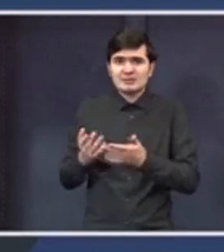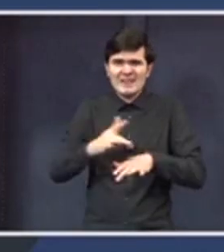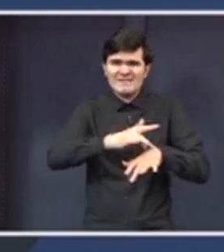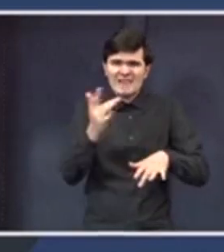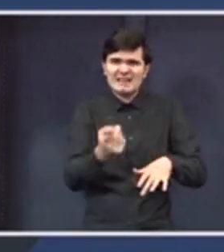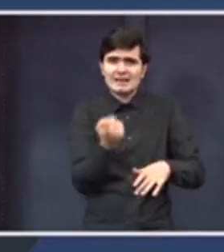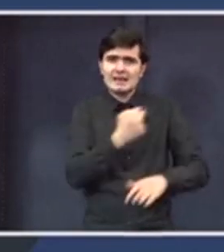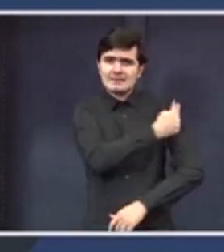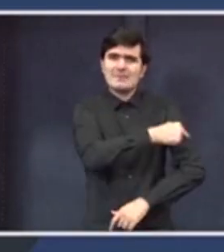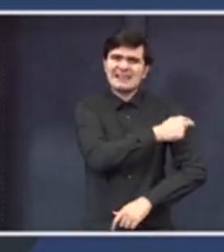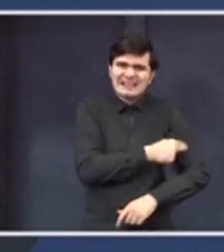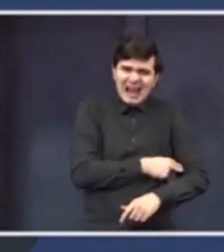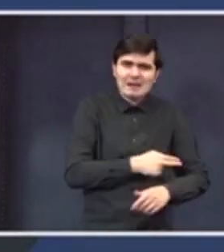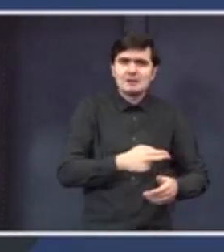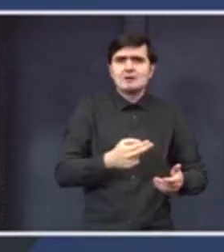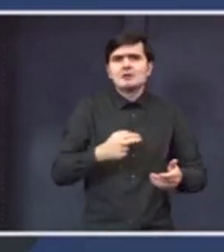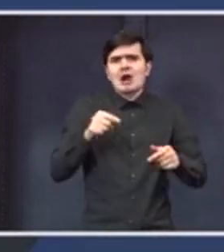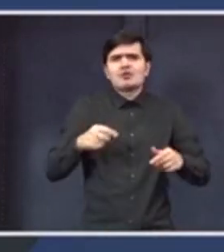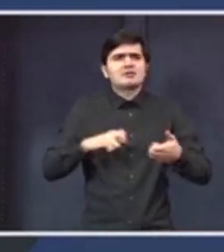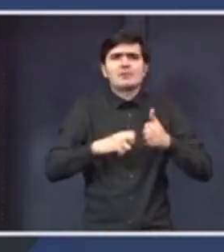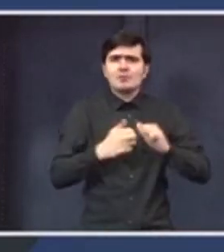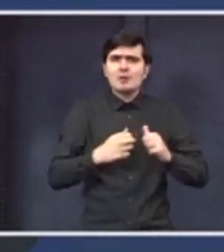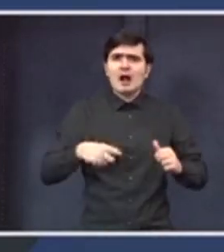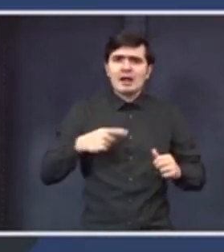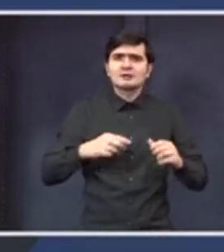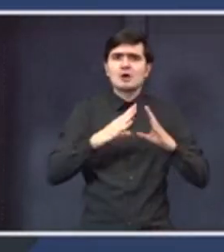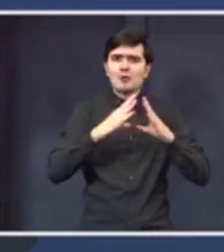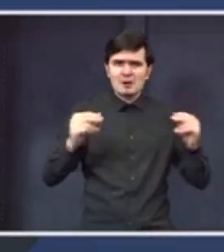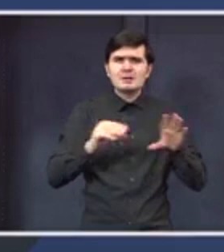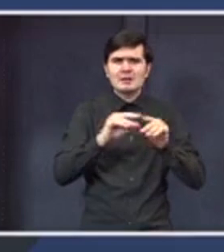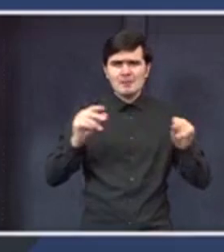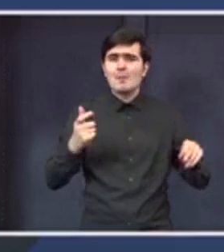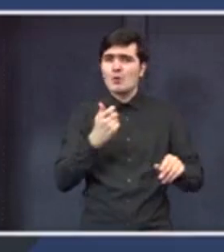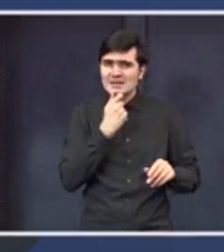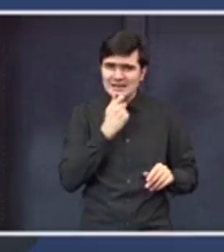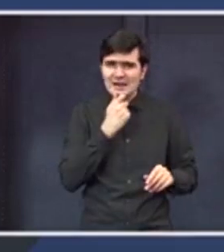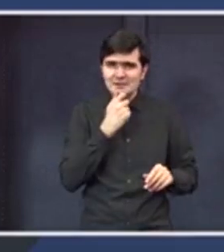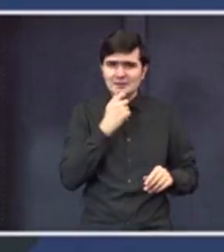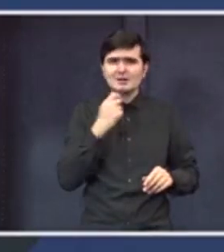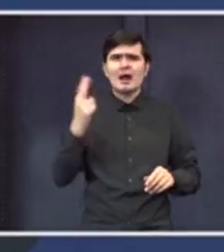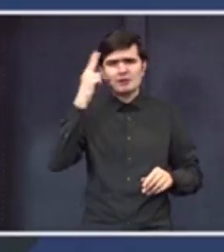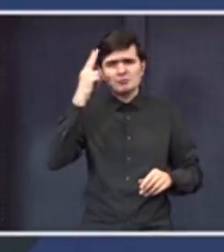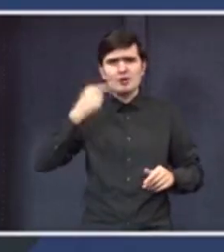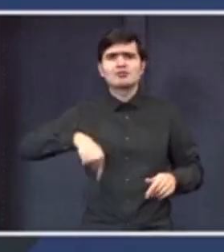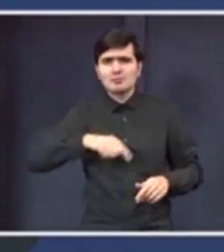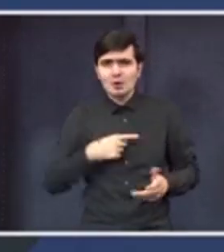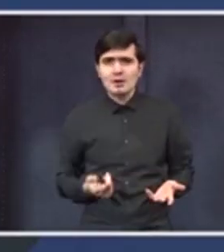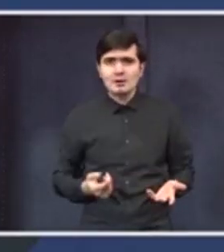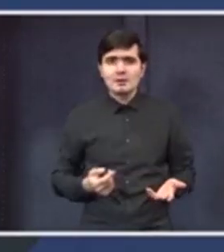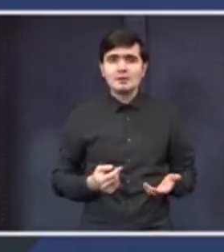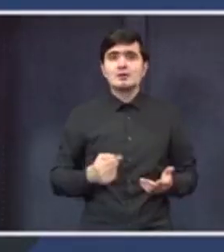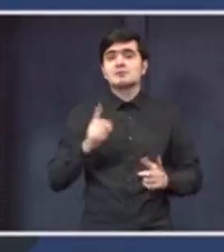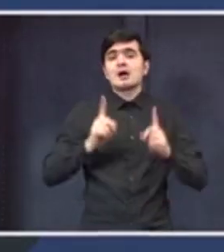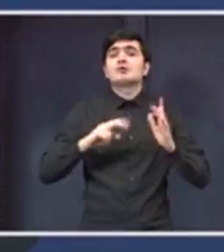infecții nosocomiale și această problemă cu care există în România deja de câțiva ani, cel puțin știută de noi, va